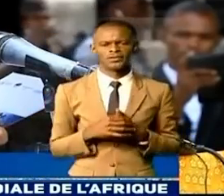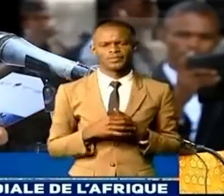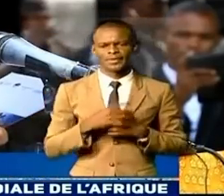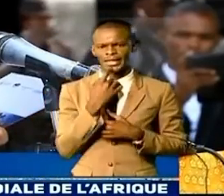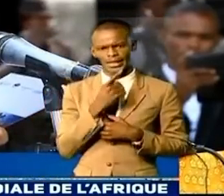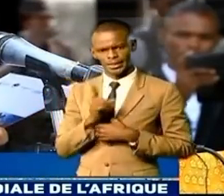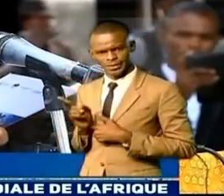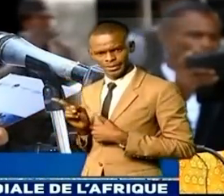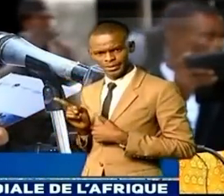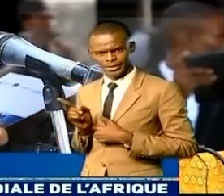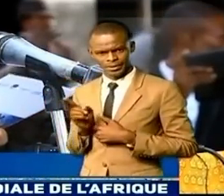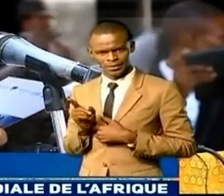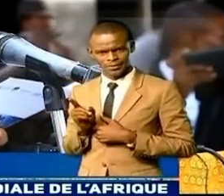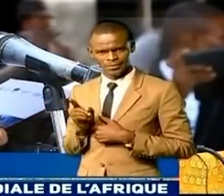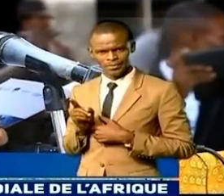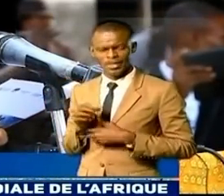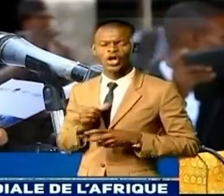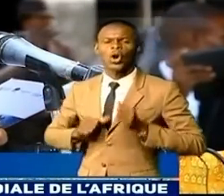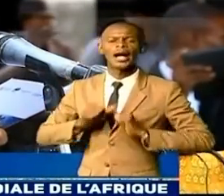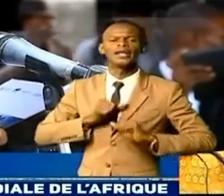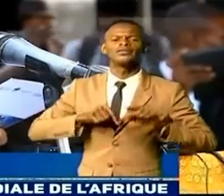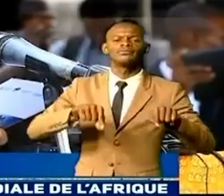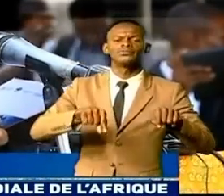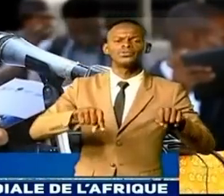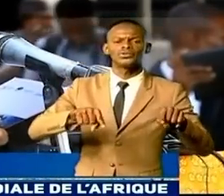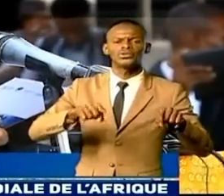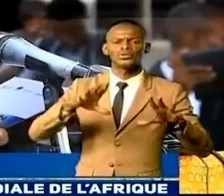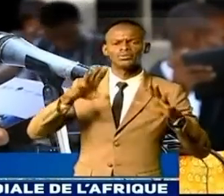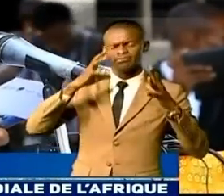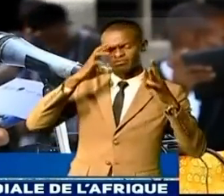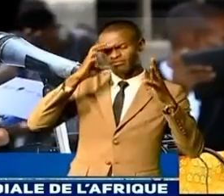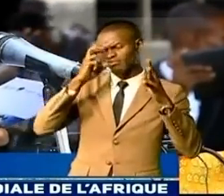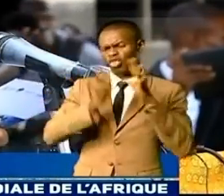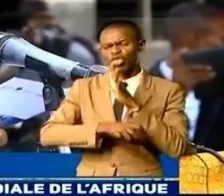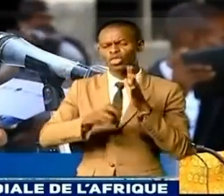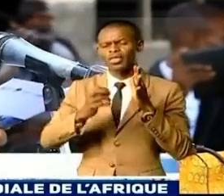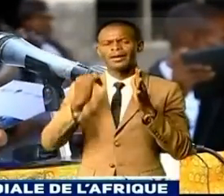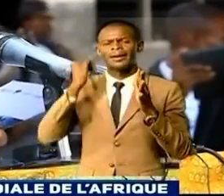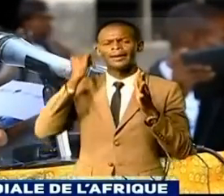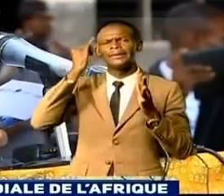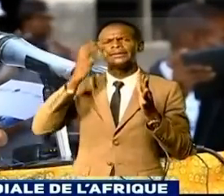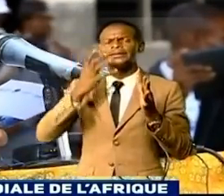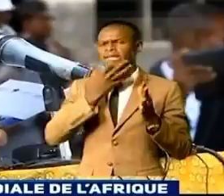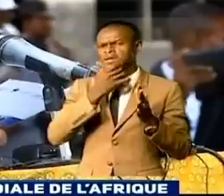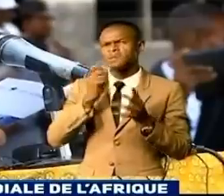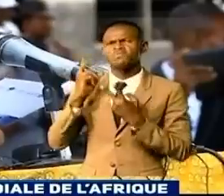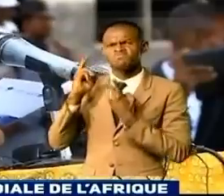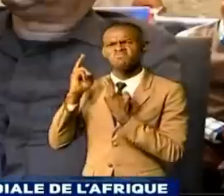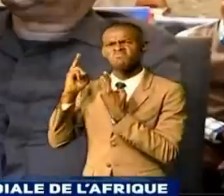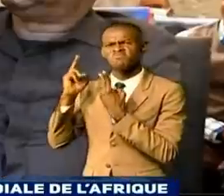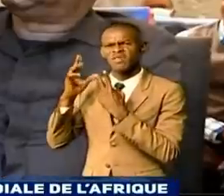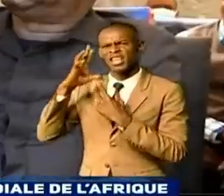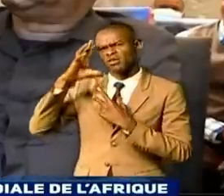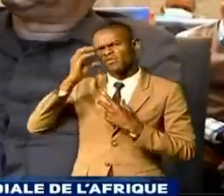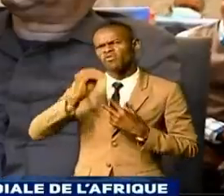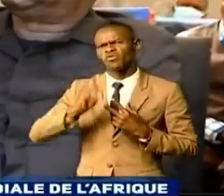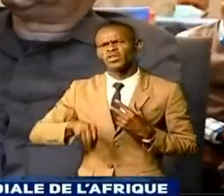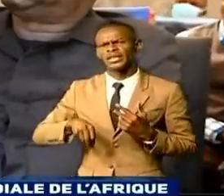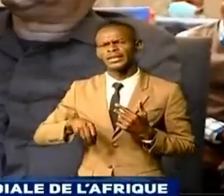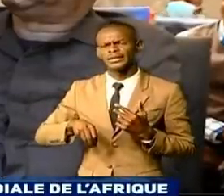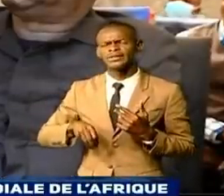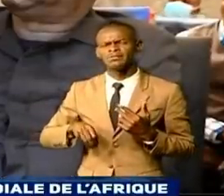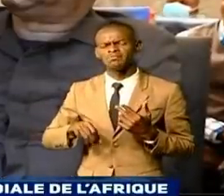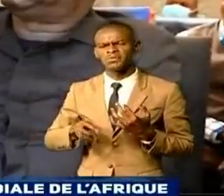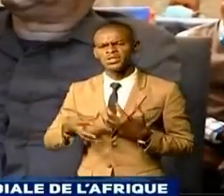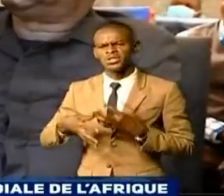ce jour s'imprègne des vraies valeurs africaines, celles de la solidarité et